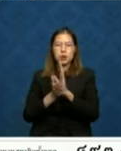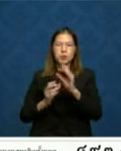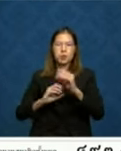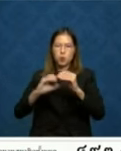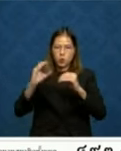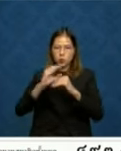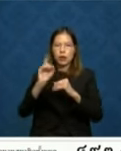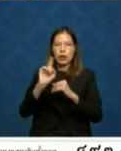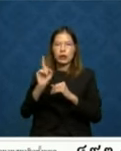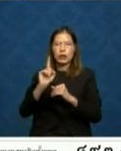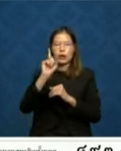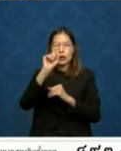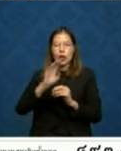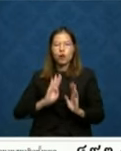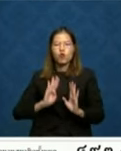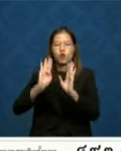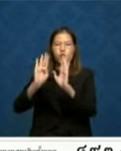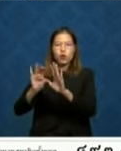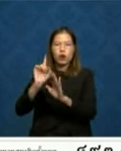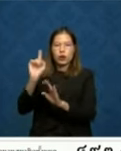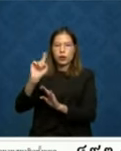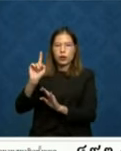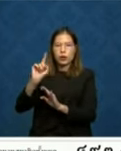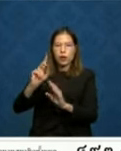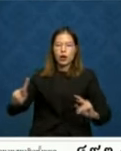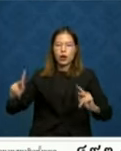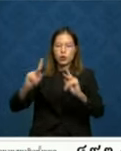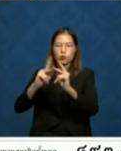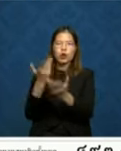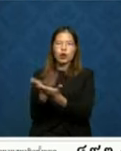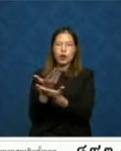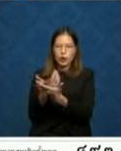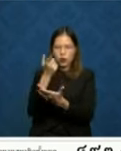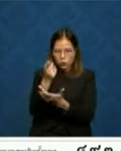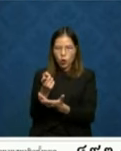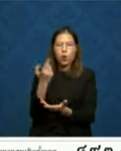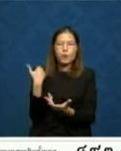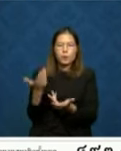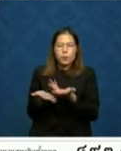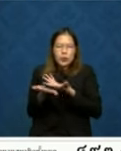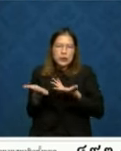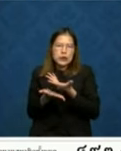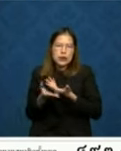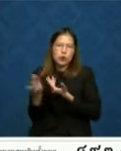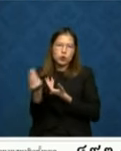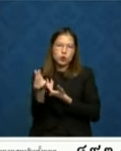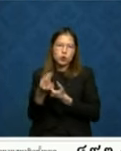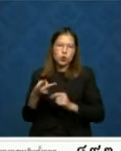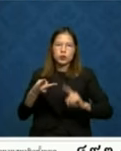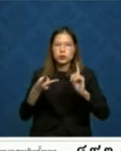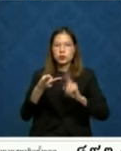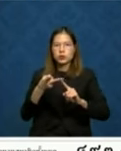ามิตอยากฝากไปถึงทางกระทรวงการคลังด้วยครับต้องพิจารณาเร่งด่วนครับข้อที่